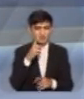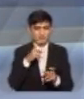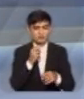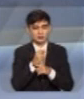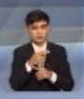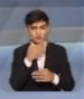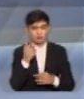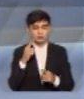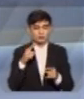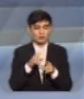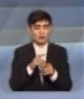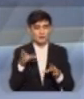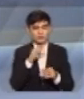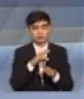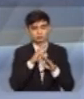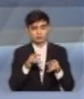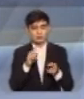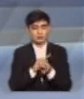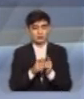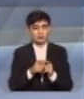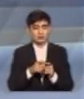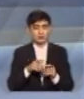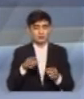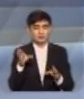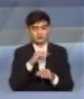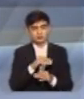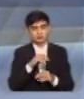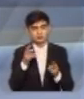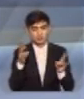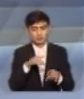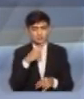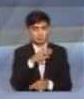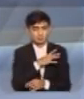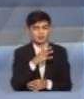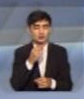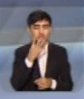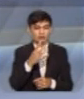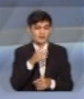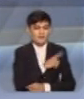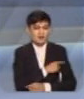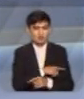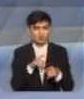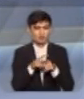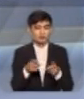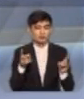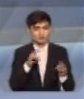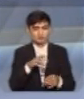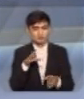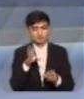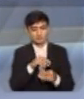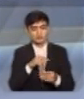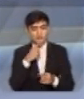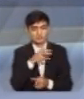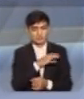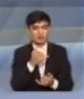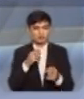Нұрлан Ноғаев қызметтен кетпеуін өтініп, төрт дәрігерді райынан қайтардық деп отыр. Қазір перинаталды орталық штаттық режимде жұмысын жалғастырып жатыр.